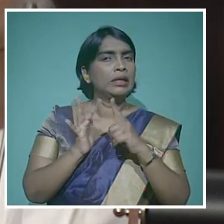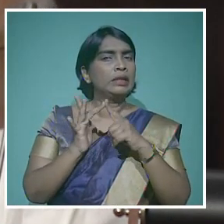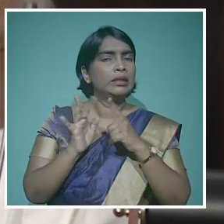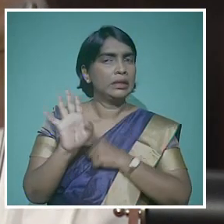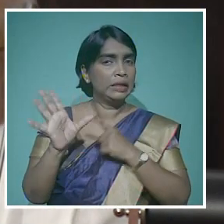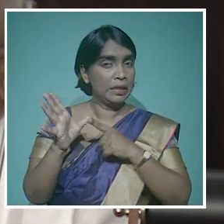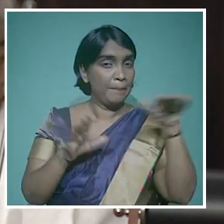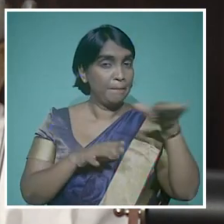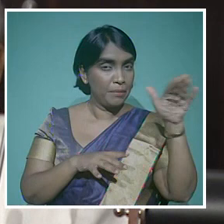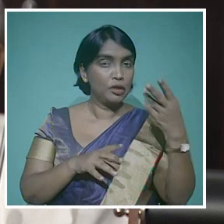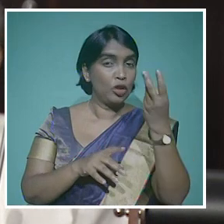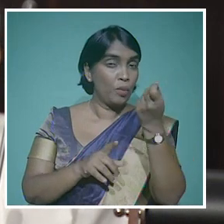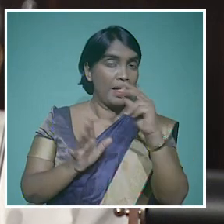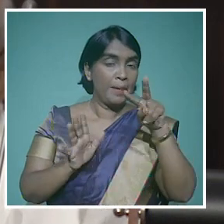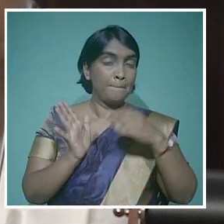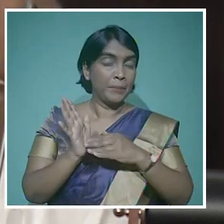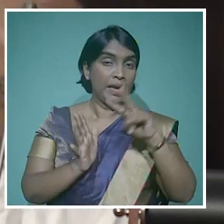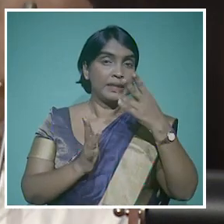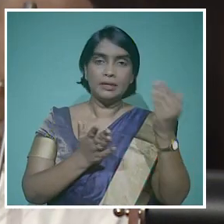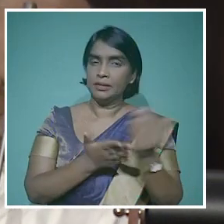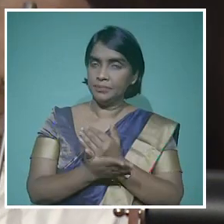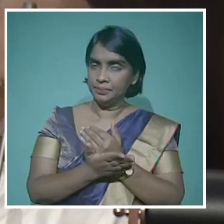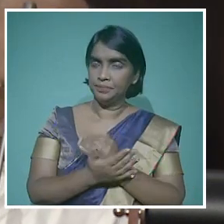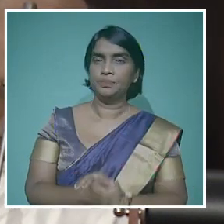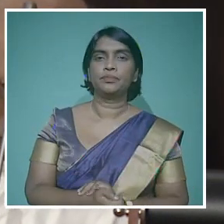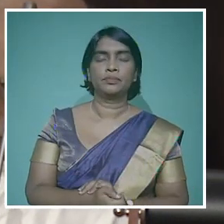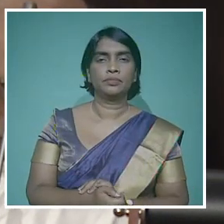රුපියල් මිලියන් 200ක් ඒ වෙනුවෙන් වෙන් කරනවා.